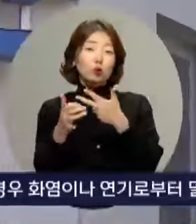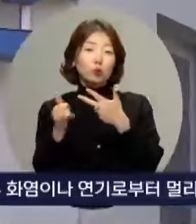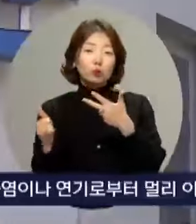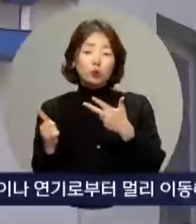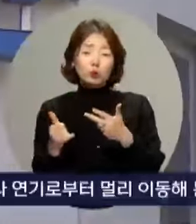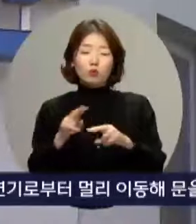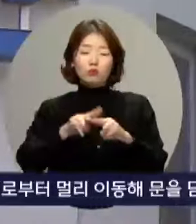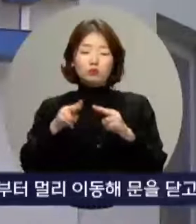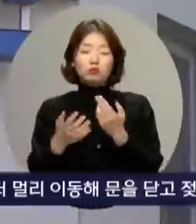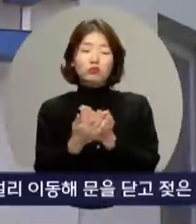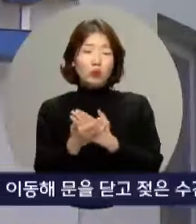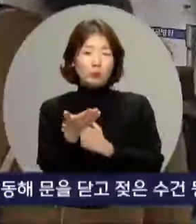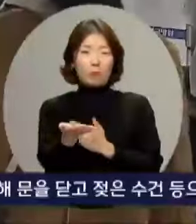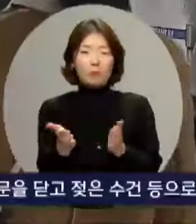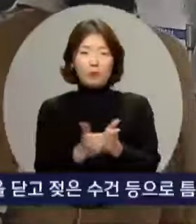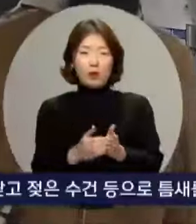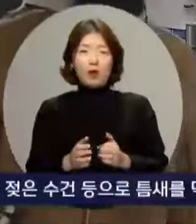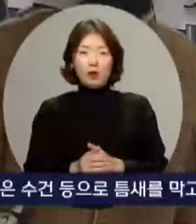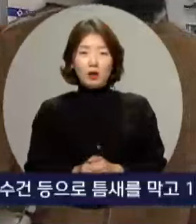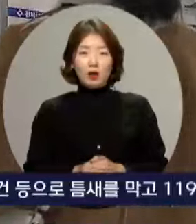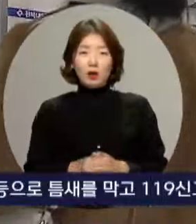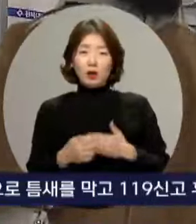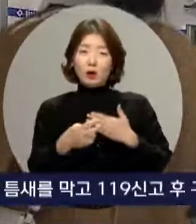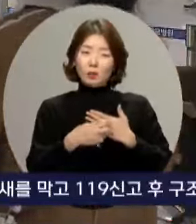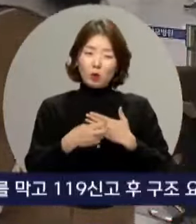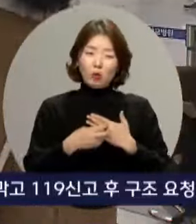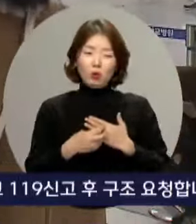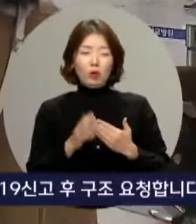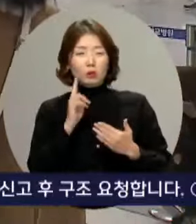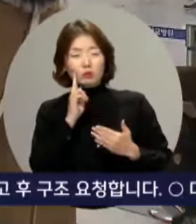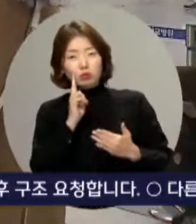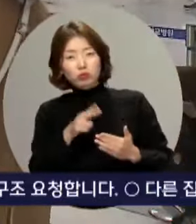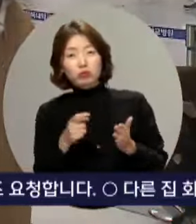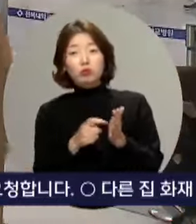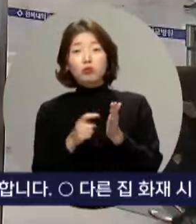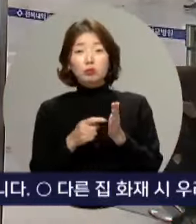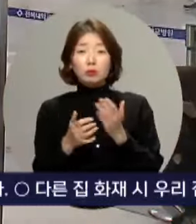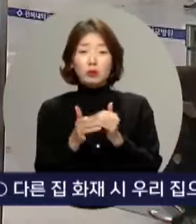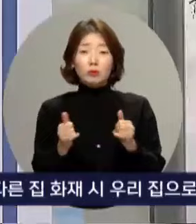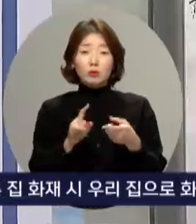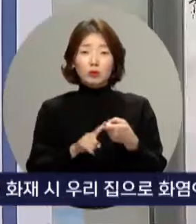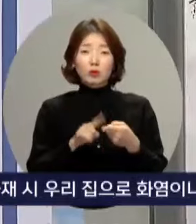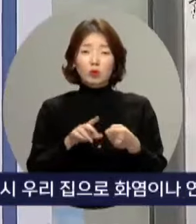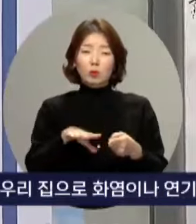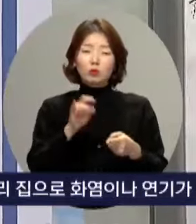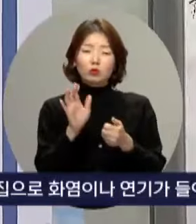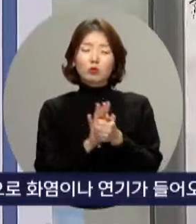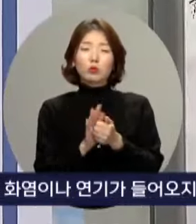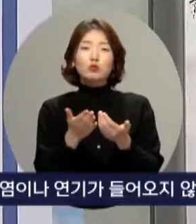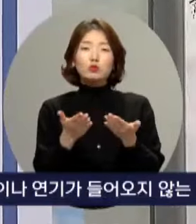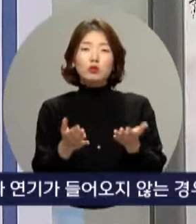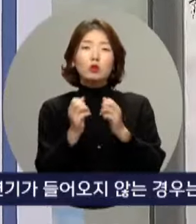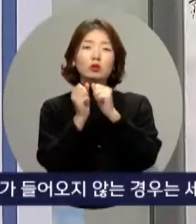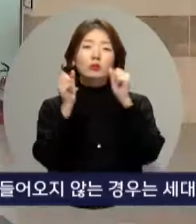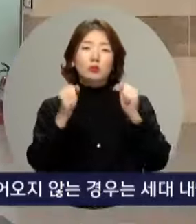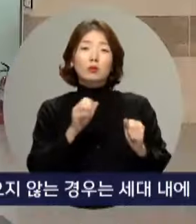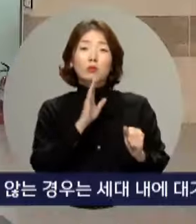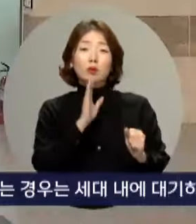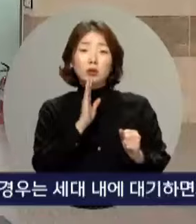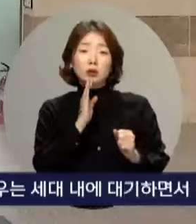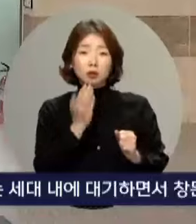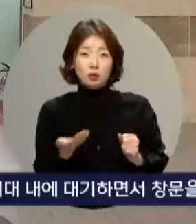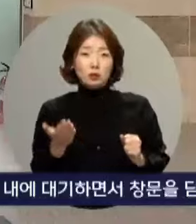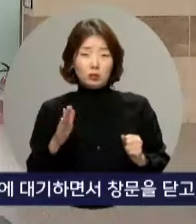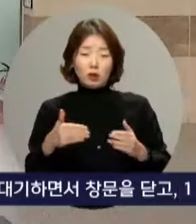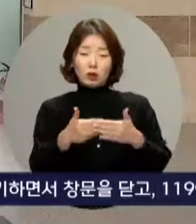27명도 사직서를 냈습니다. 병원들은 중증 또는 응급 환자를 최우선으로 하는 의료체계를 구축한 상황.